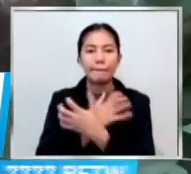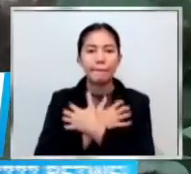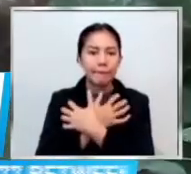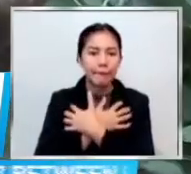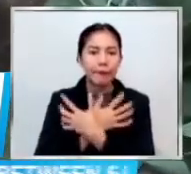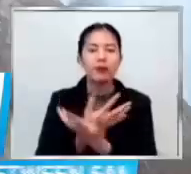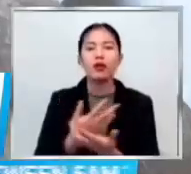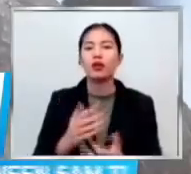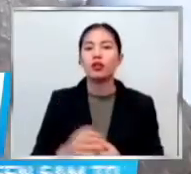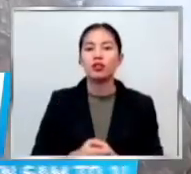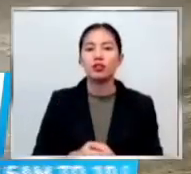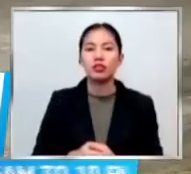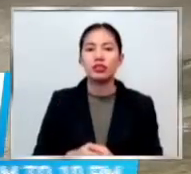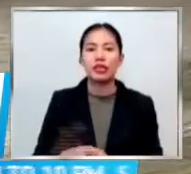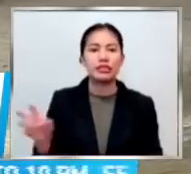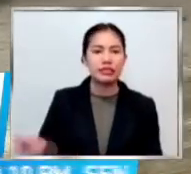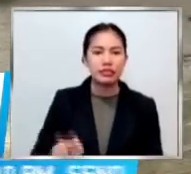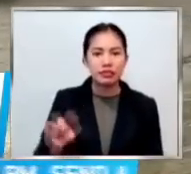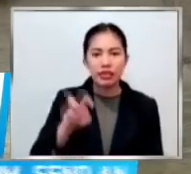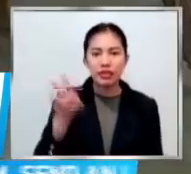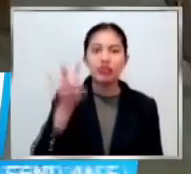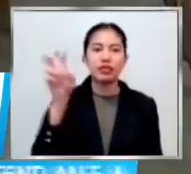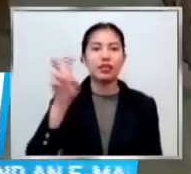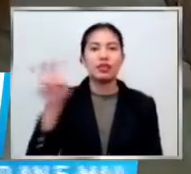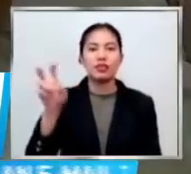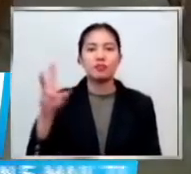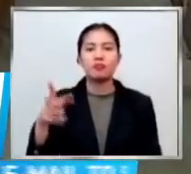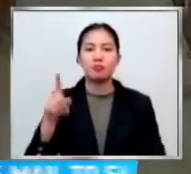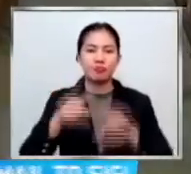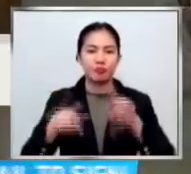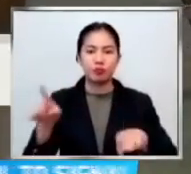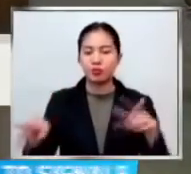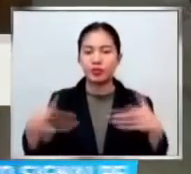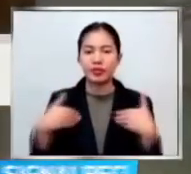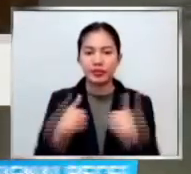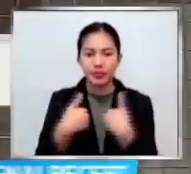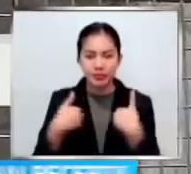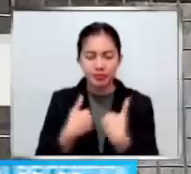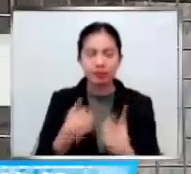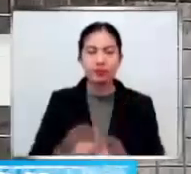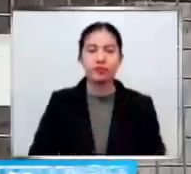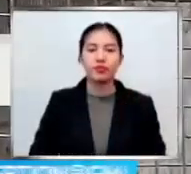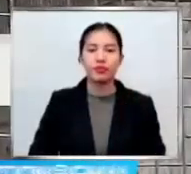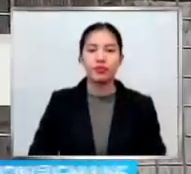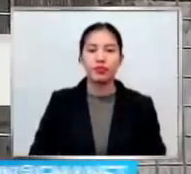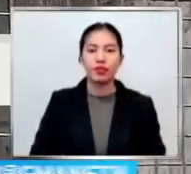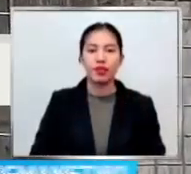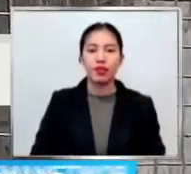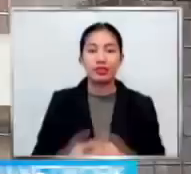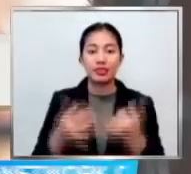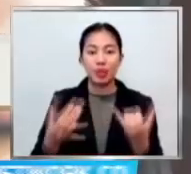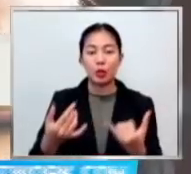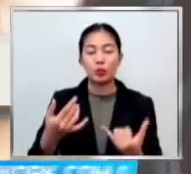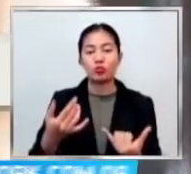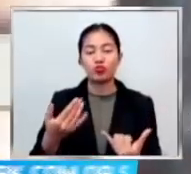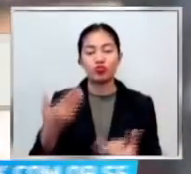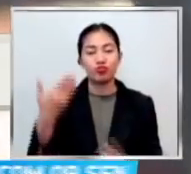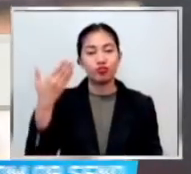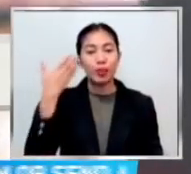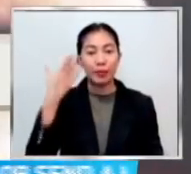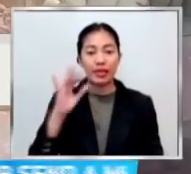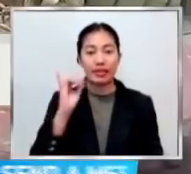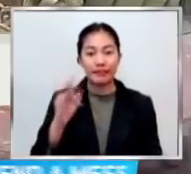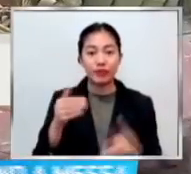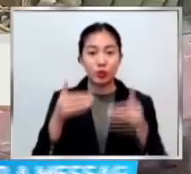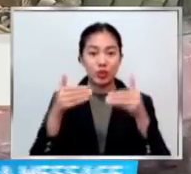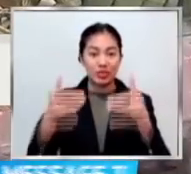ahas, usa at mga reptiles. At dahil wala pang katiyakan ang tuloy-tuloy na pagbubukas ng mga pasyalan tulad ng